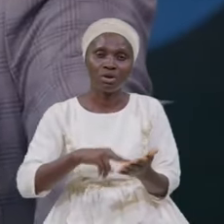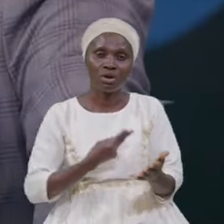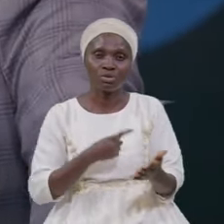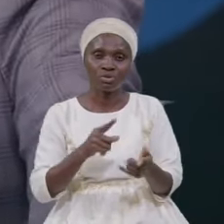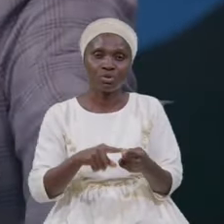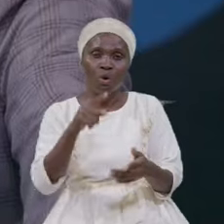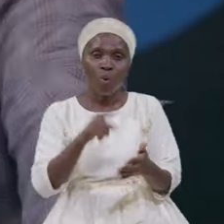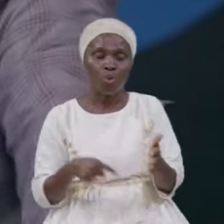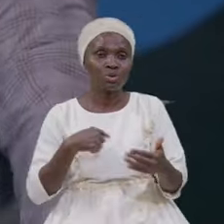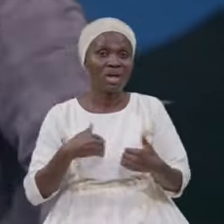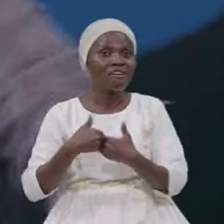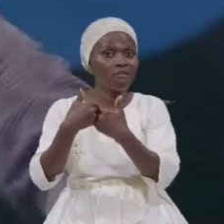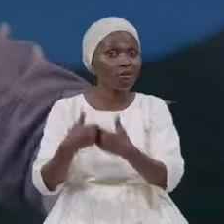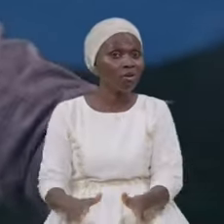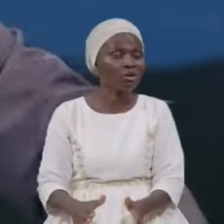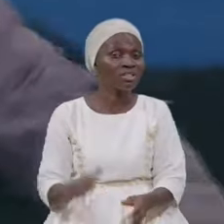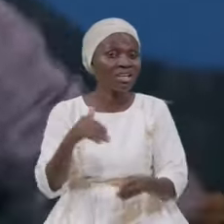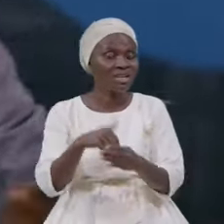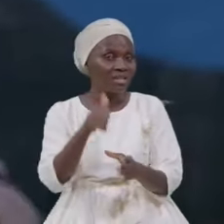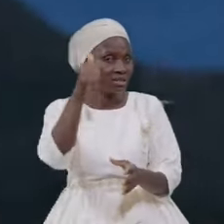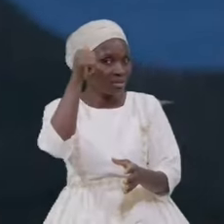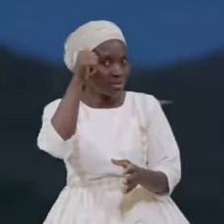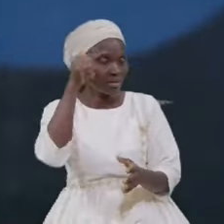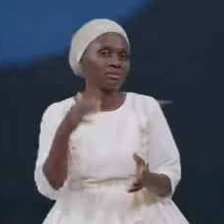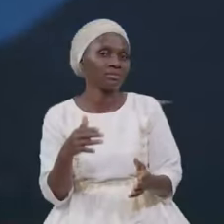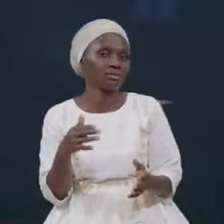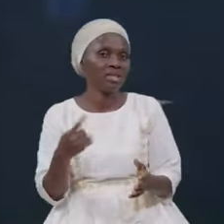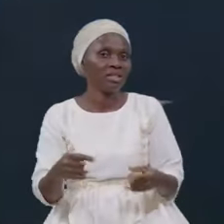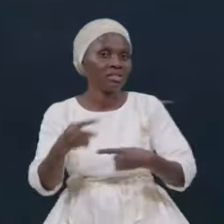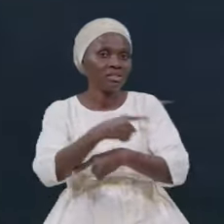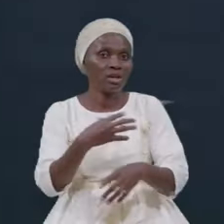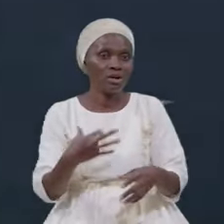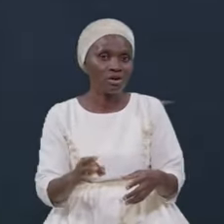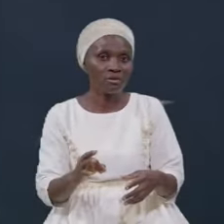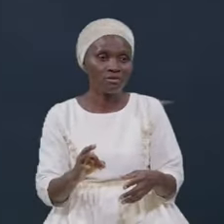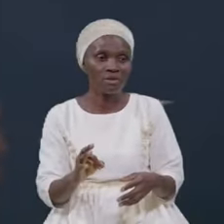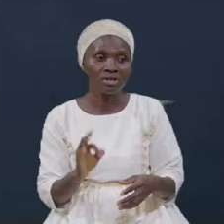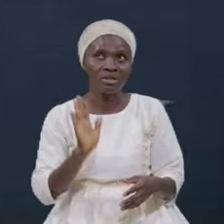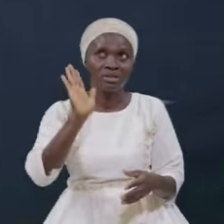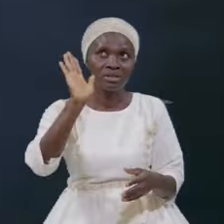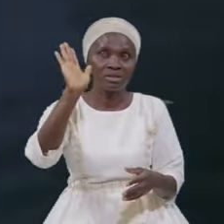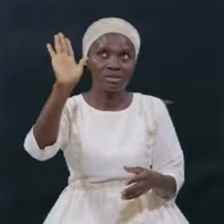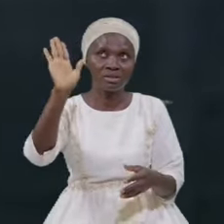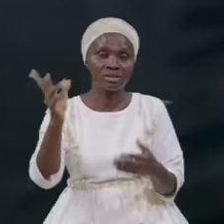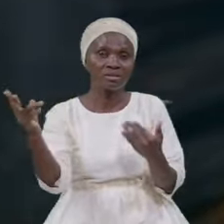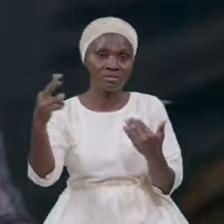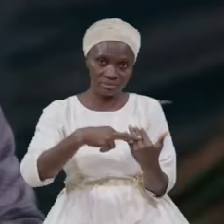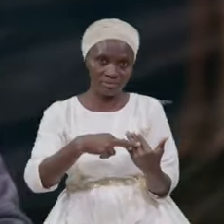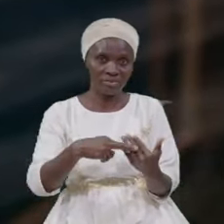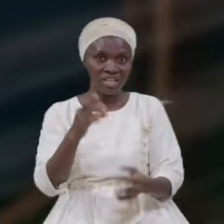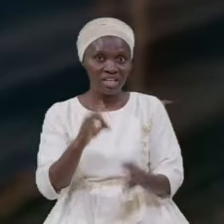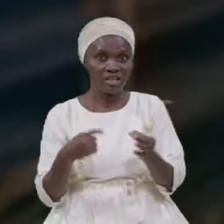le jour de la restauration. Si nous sommes malades dans le corps, il y a le jour